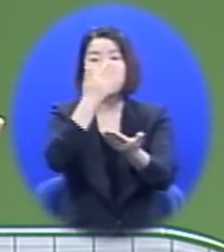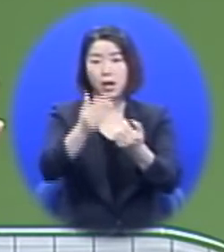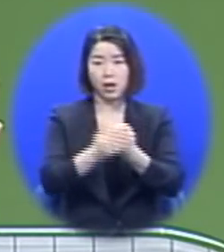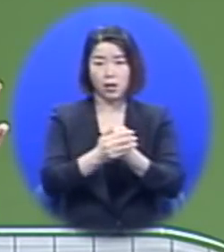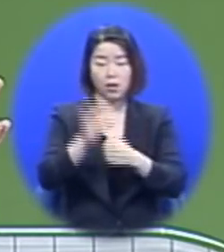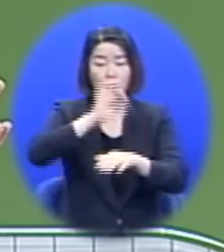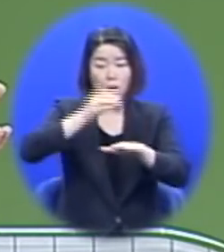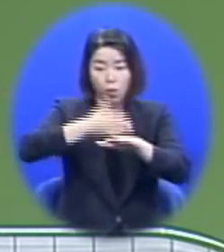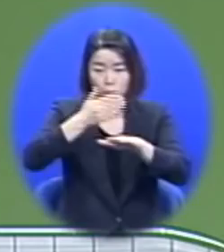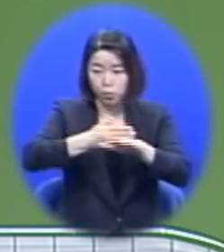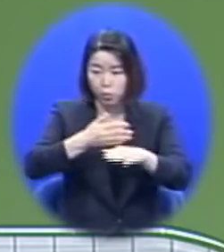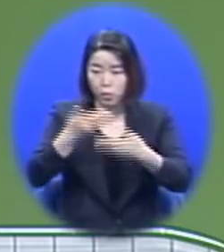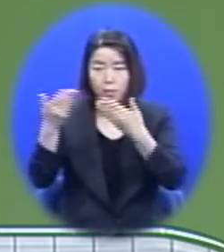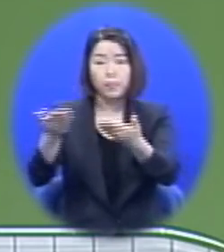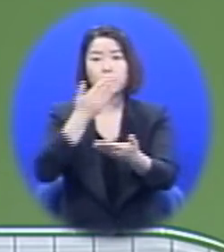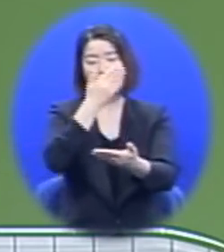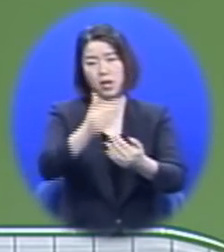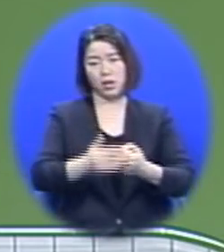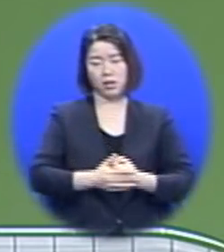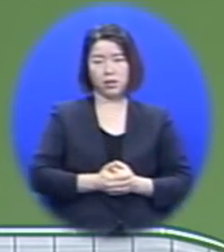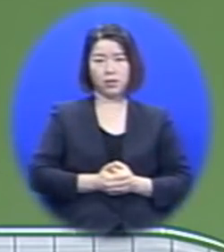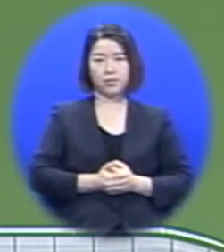훈련시켜 드릴 수도 있게 된 거예요.